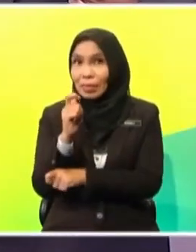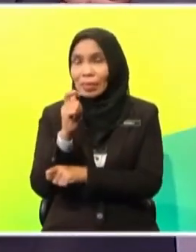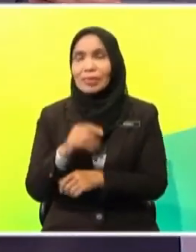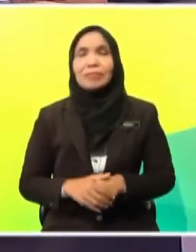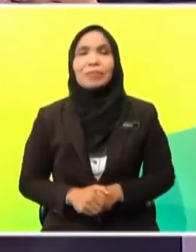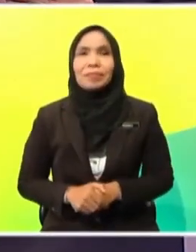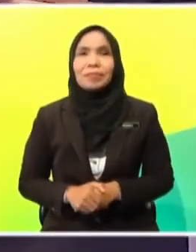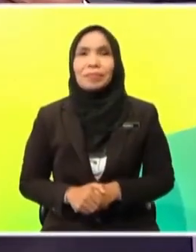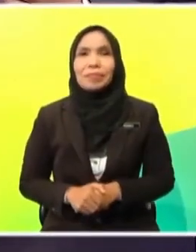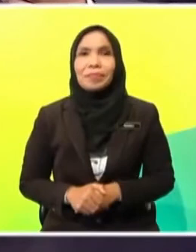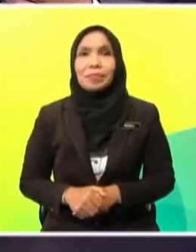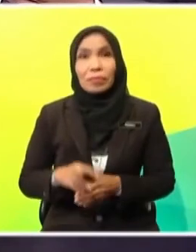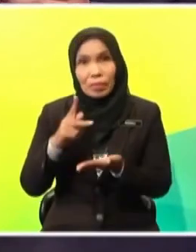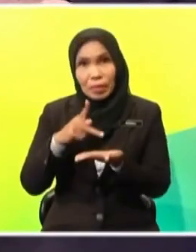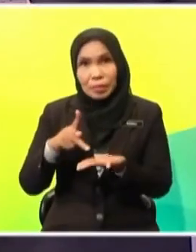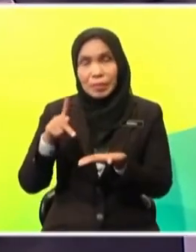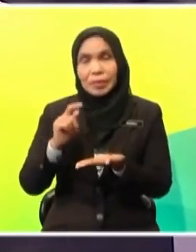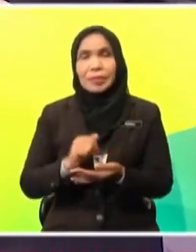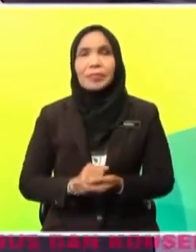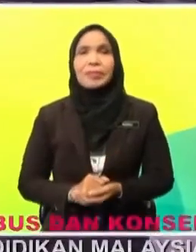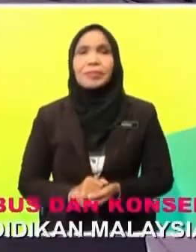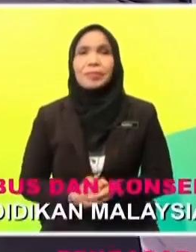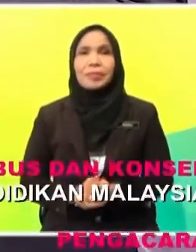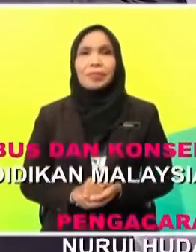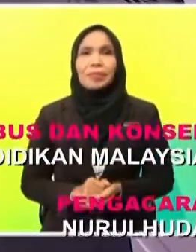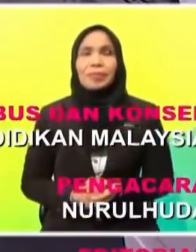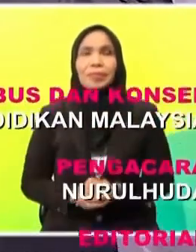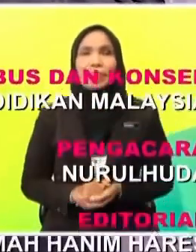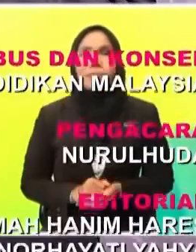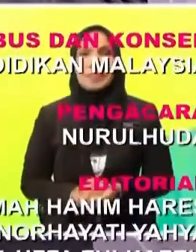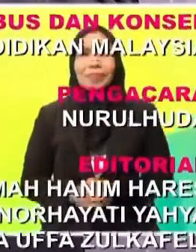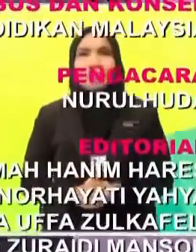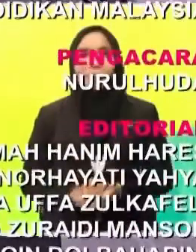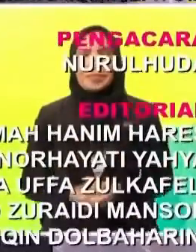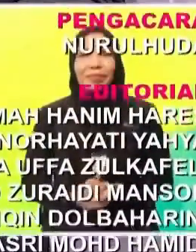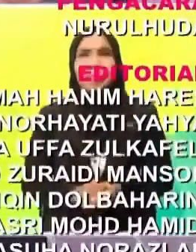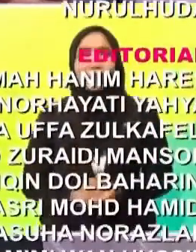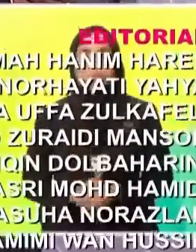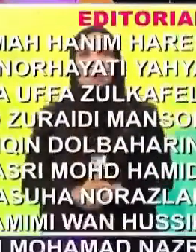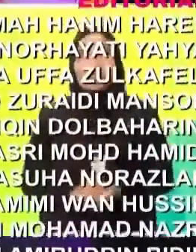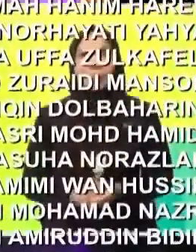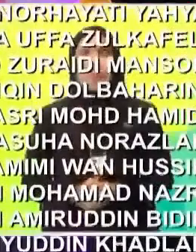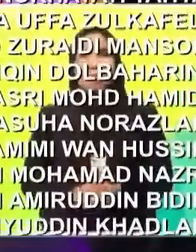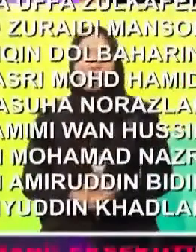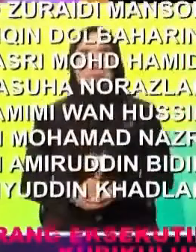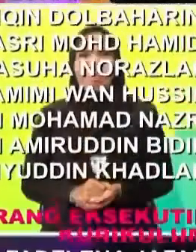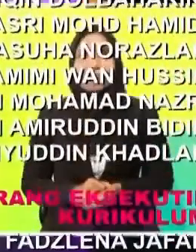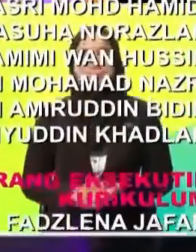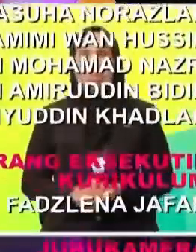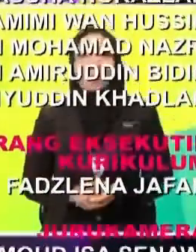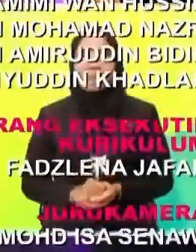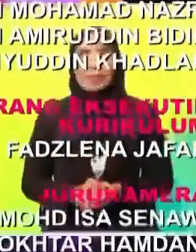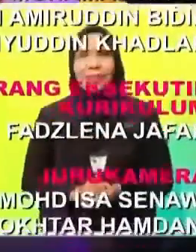dijamu kisah Daeng kuat berzikir permainan tradisi pernikahan Elmo